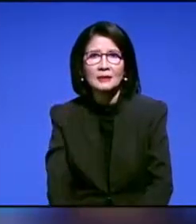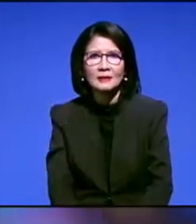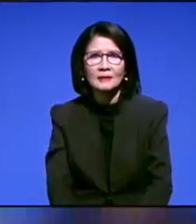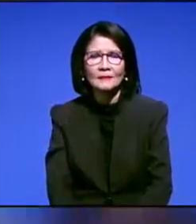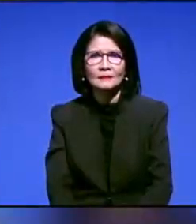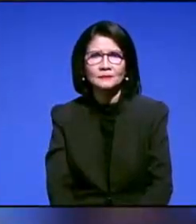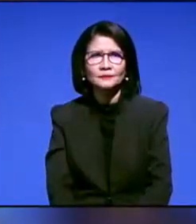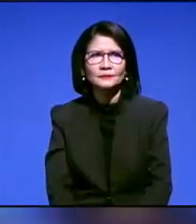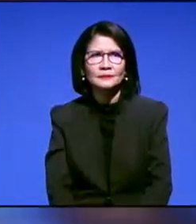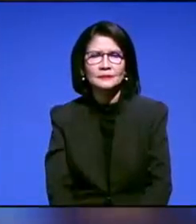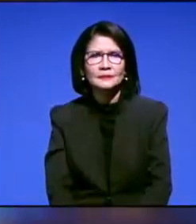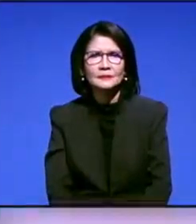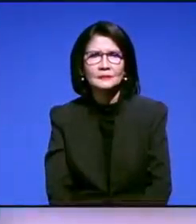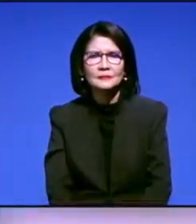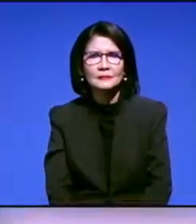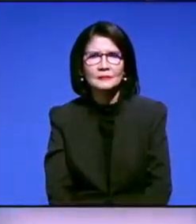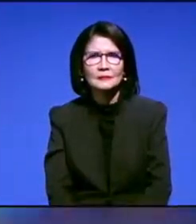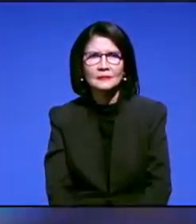dibawa.